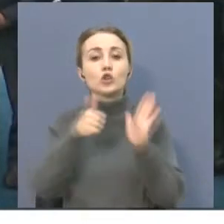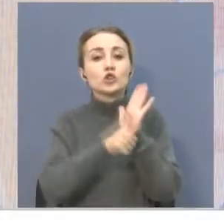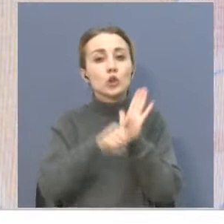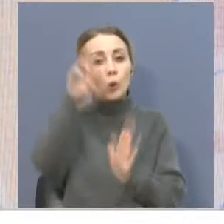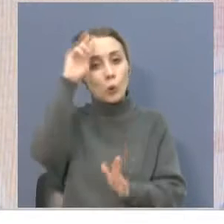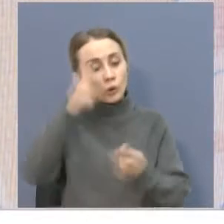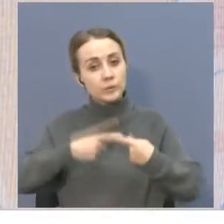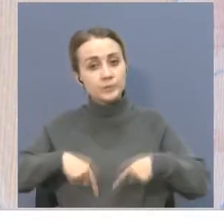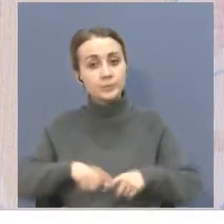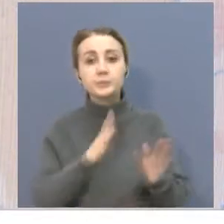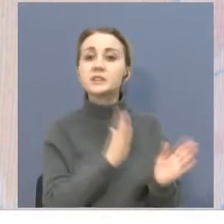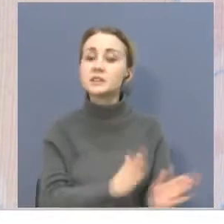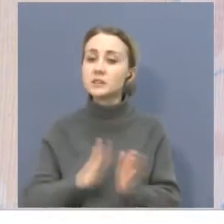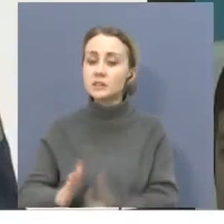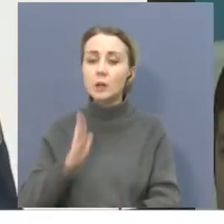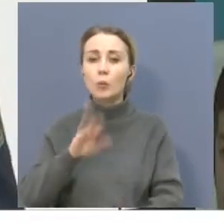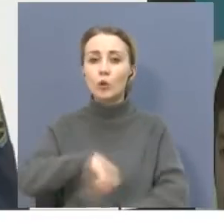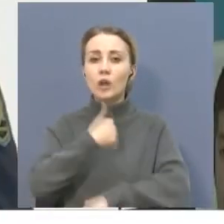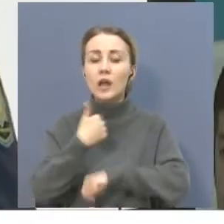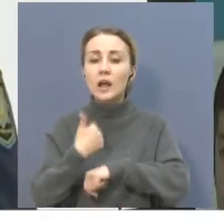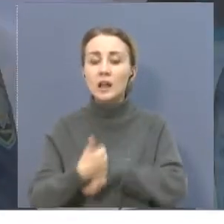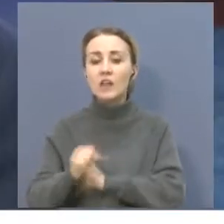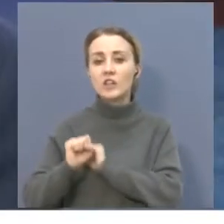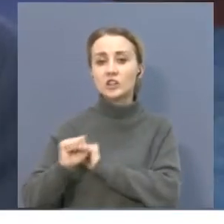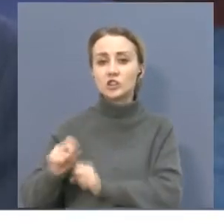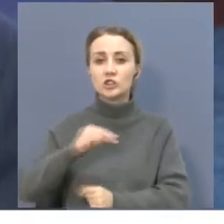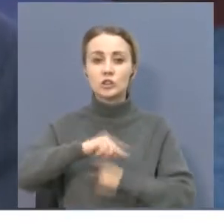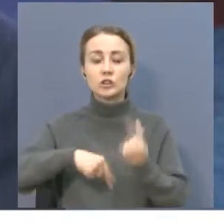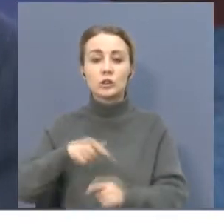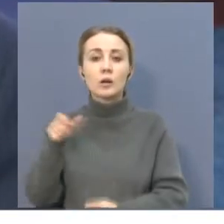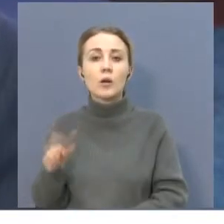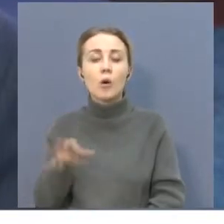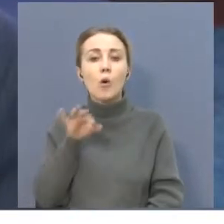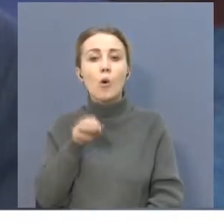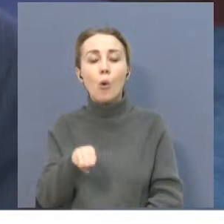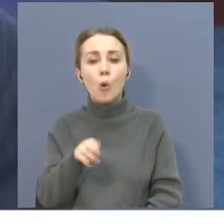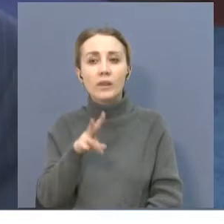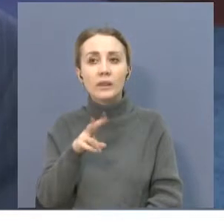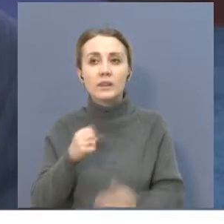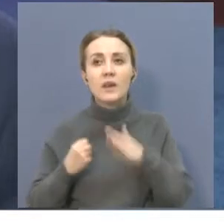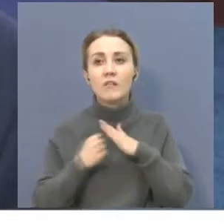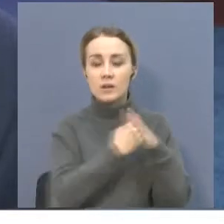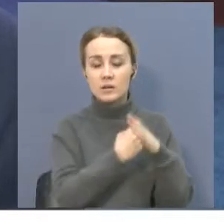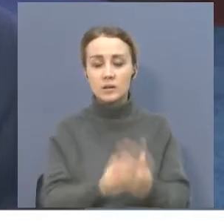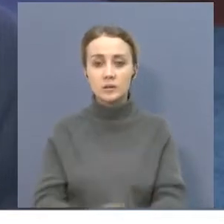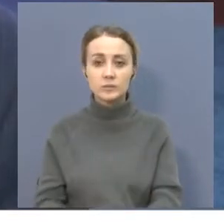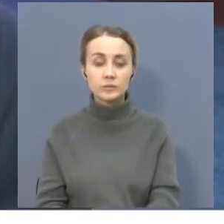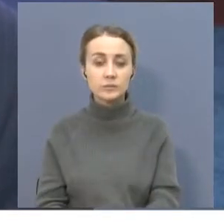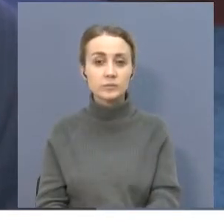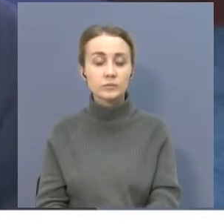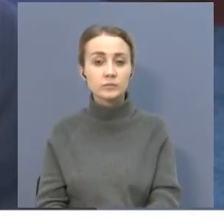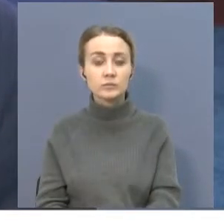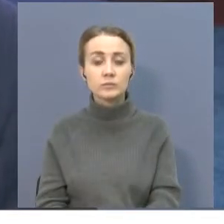кәсіпкерлер тексерушілердің әрекеттерінің заңдылығын тексере алады. Біз үшін сапалы заңдарды әзірлеу мен қабылдау ғана маңызды